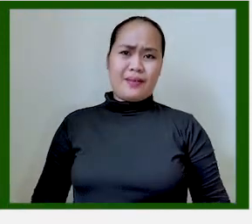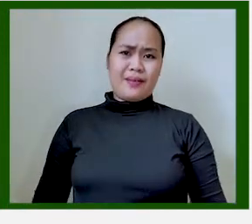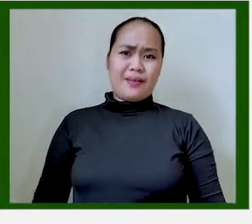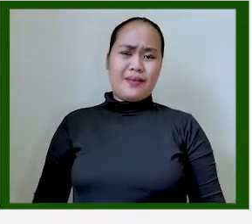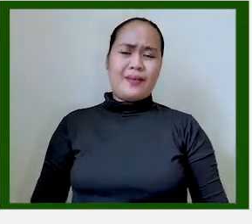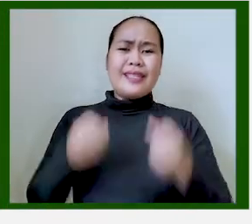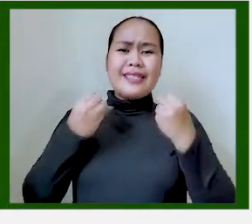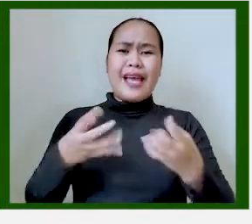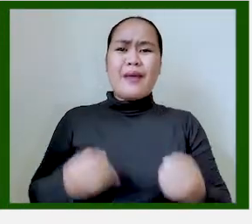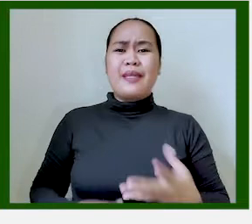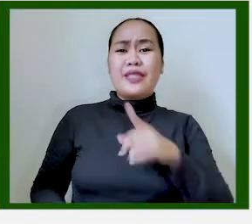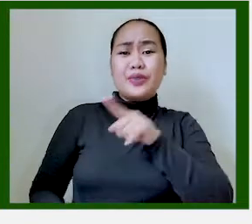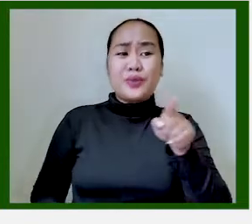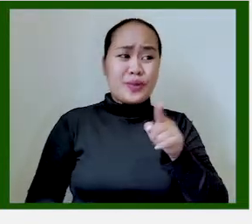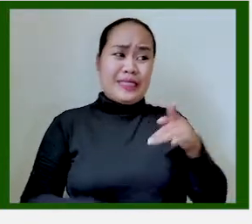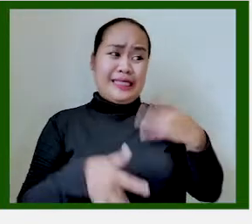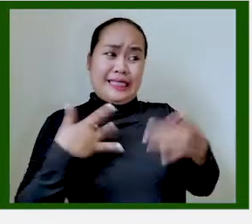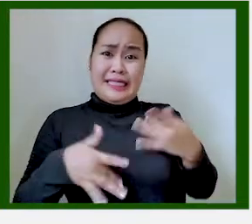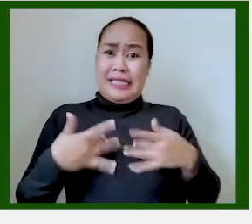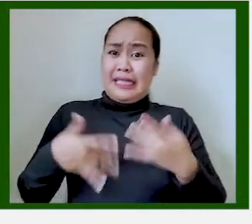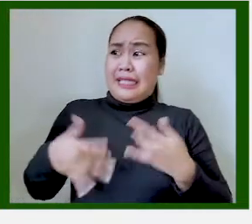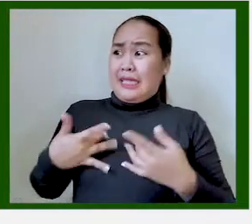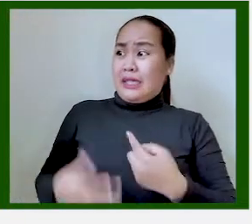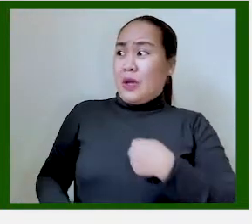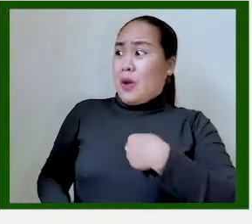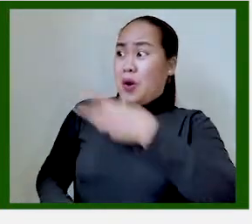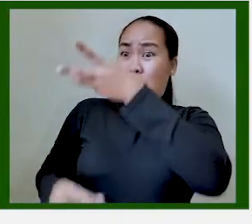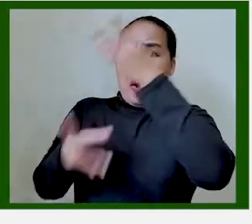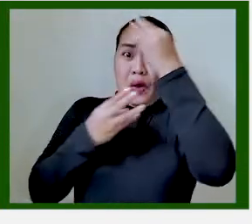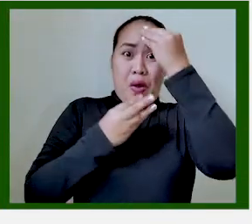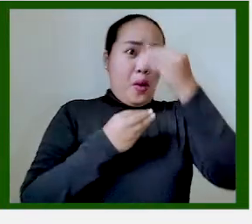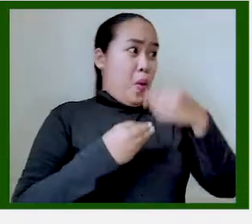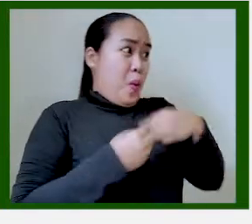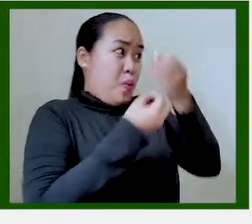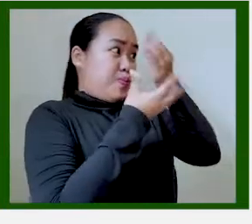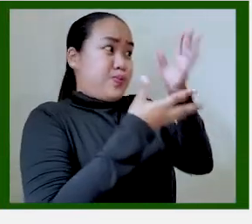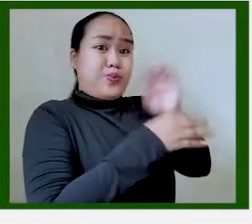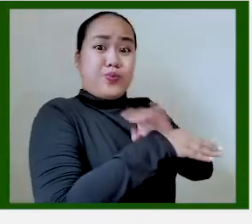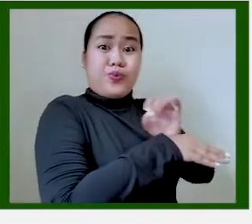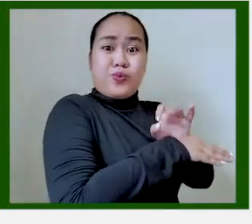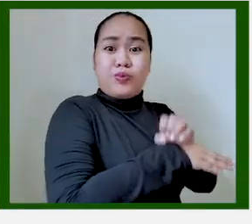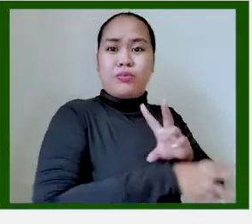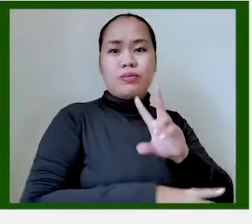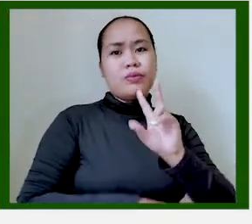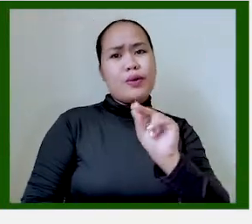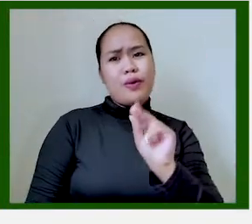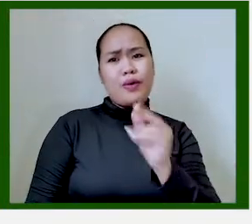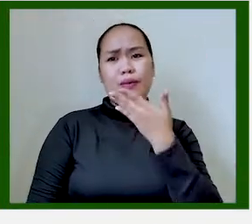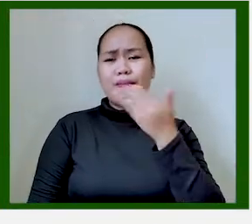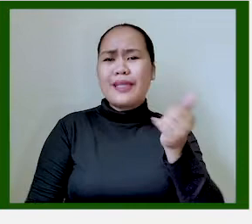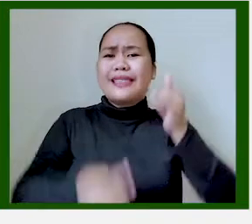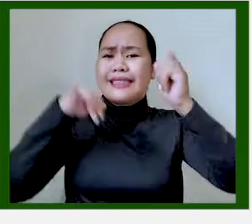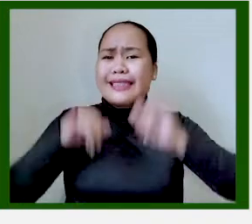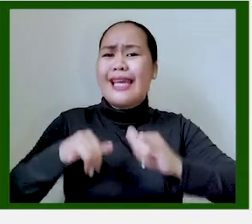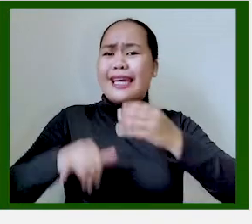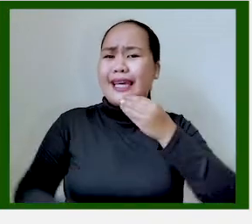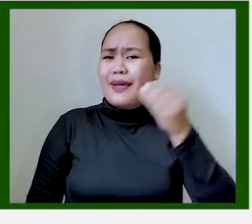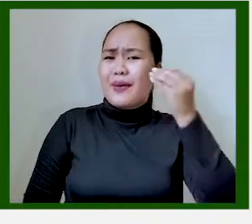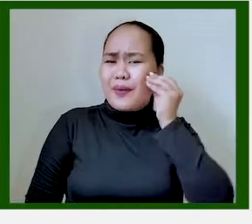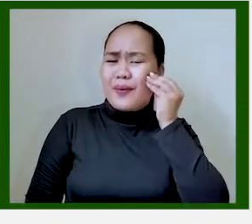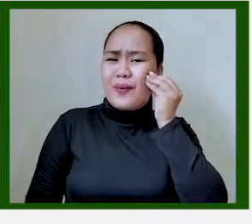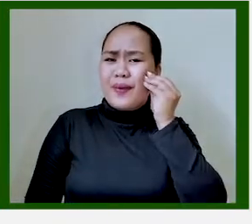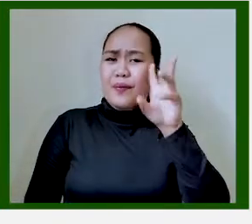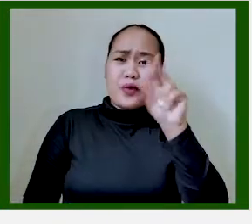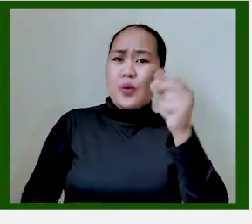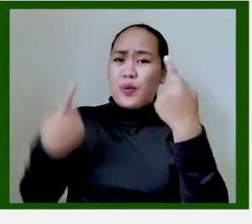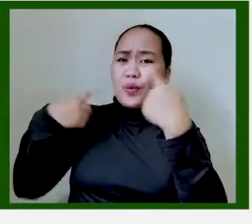umuwi na, oh, ito yung nakuha kong balita, do, wag na po, no. Stay home na po tayo. Iwasan na ho natin yung lugar na 'yon.